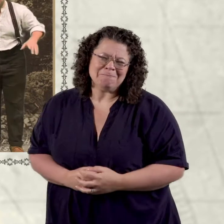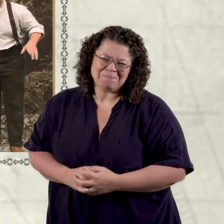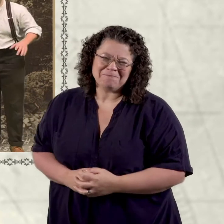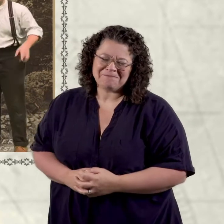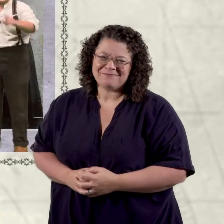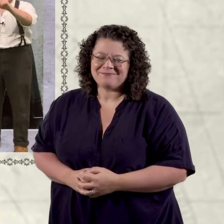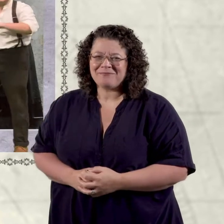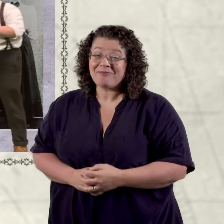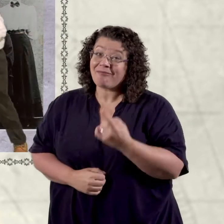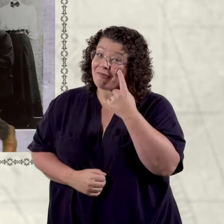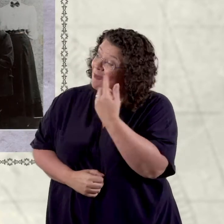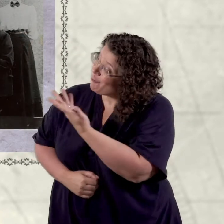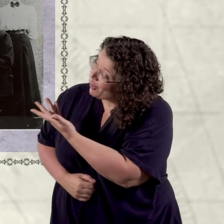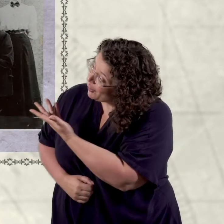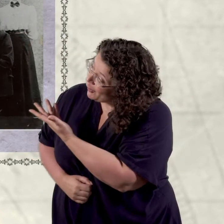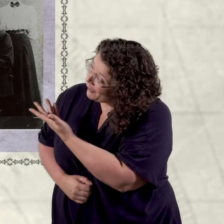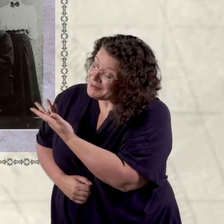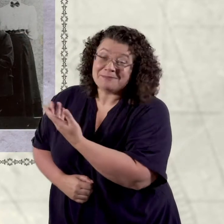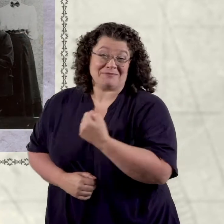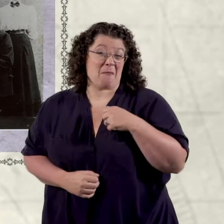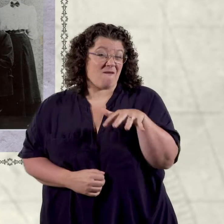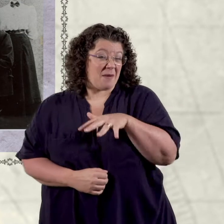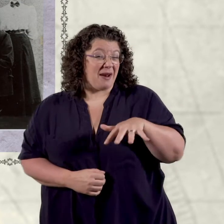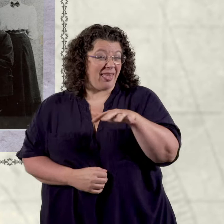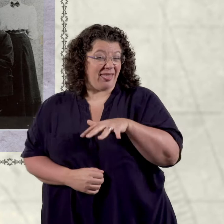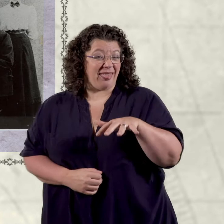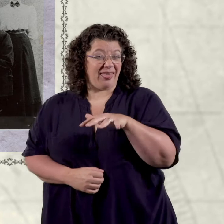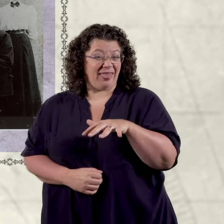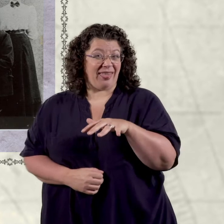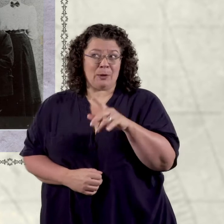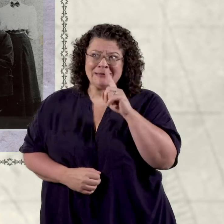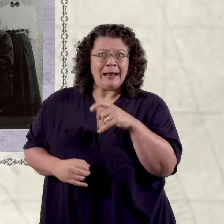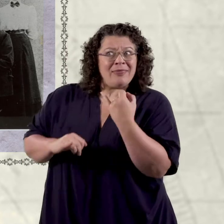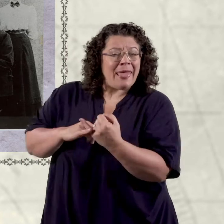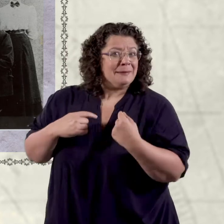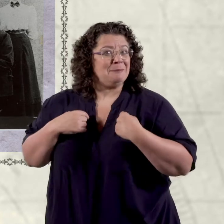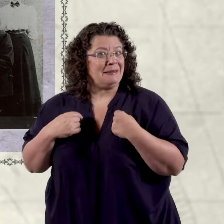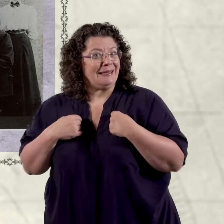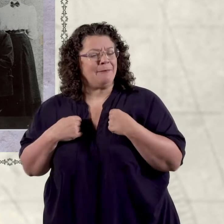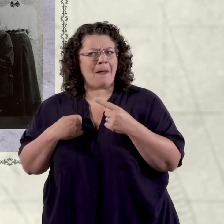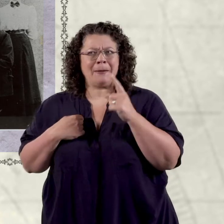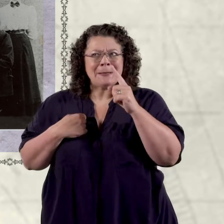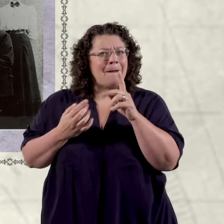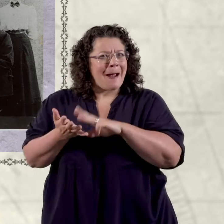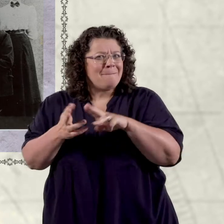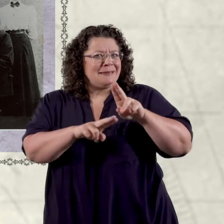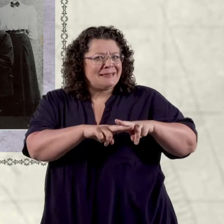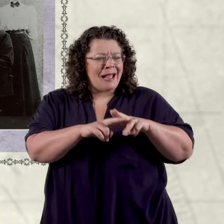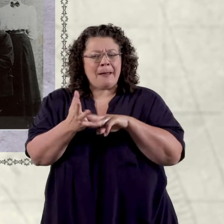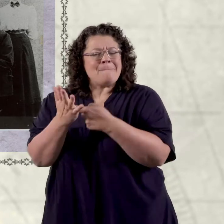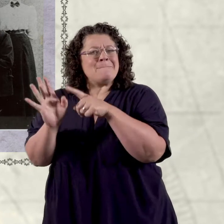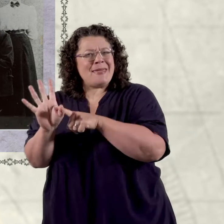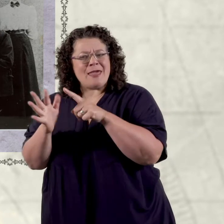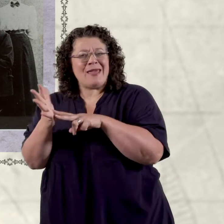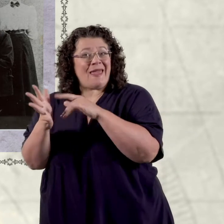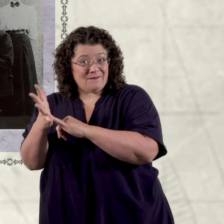pobl. A dyma lwlwch. Dyma nhw yn heulu fi i gyd. A dyma chi fi ar y pen yma'n hyn,